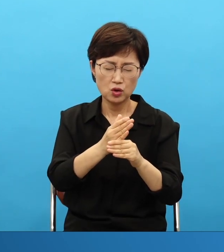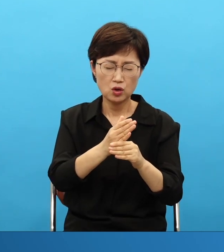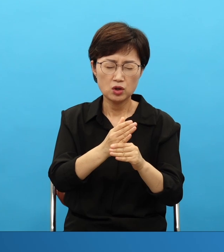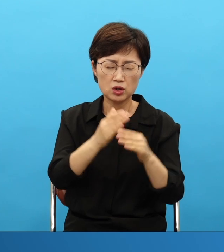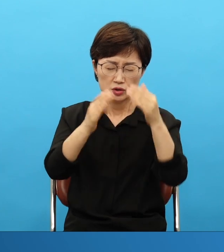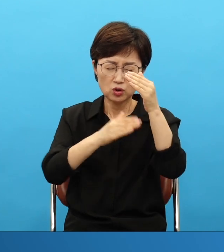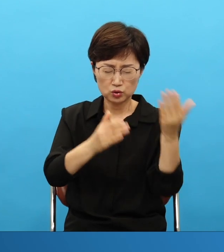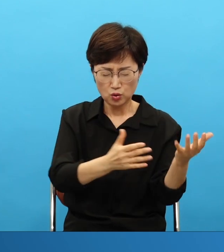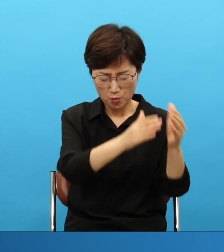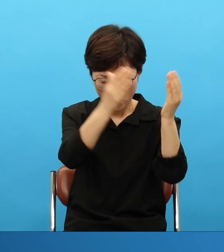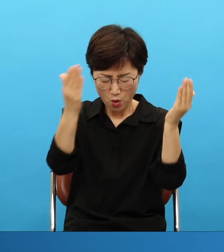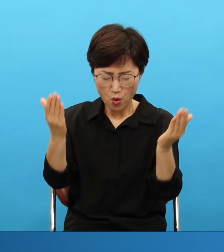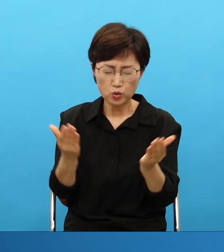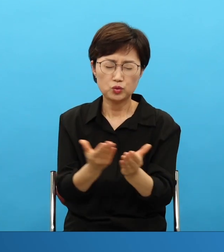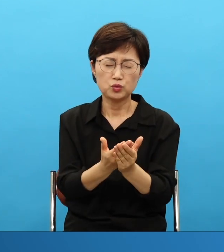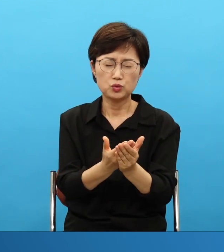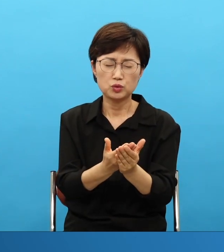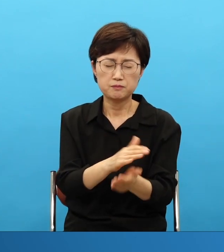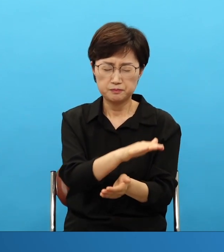선포되는의을